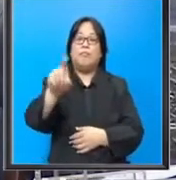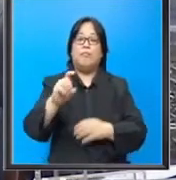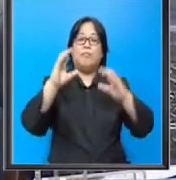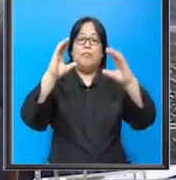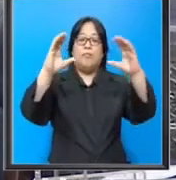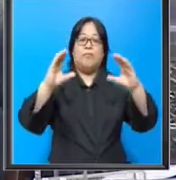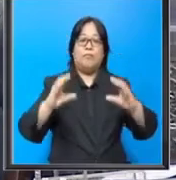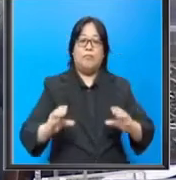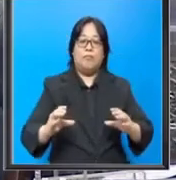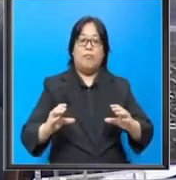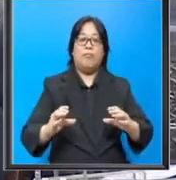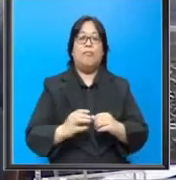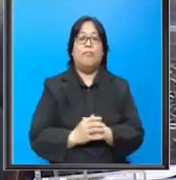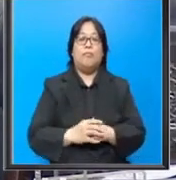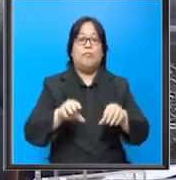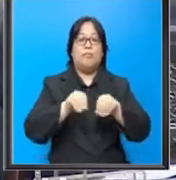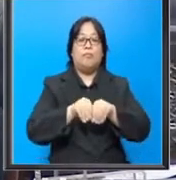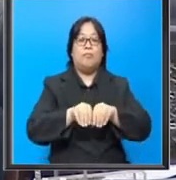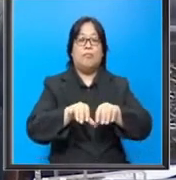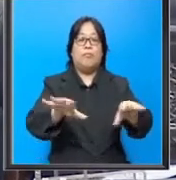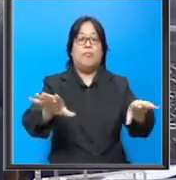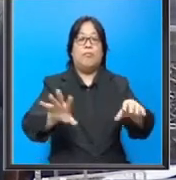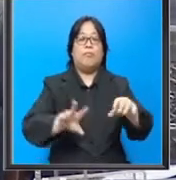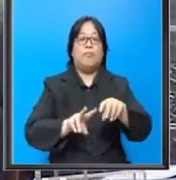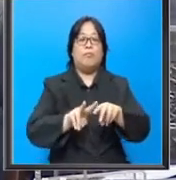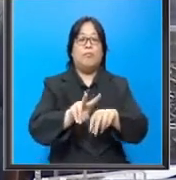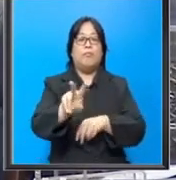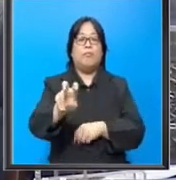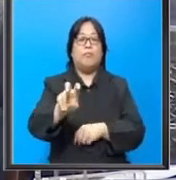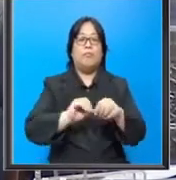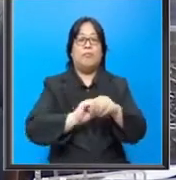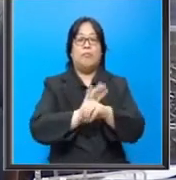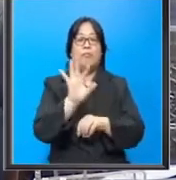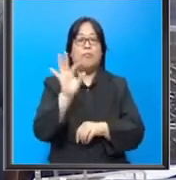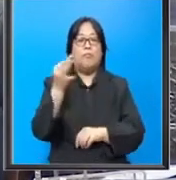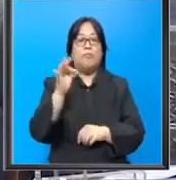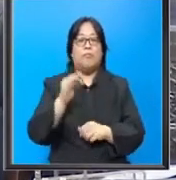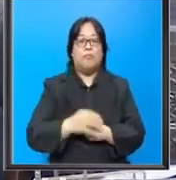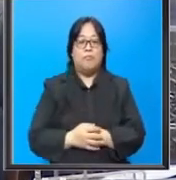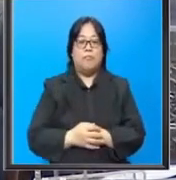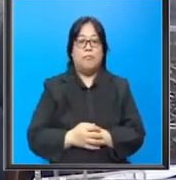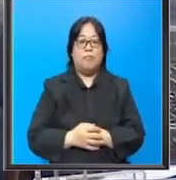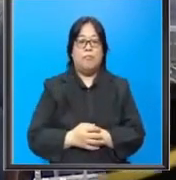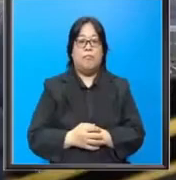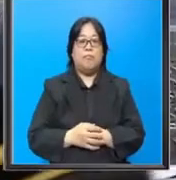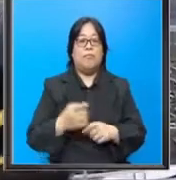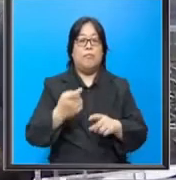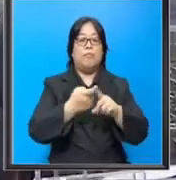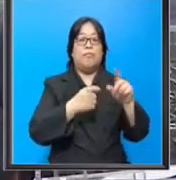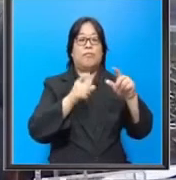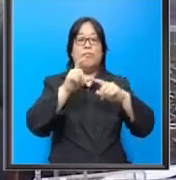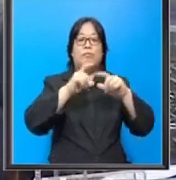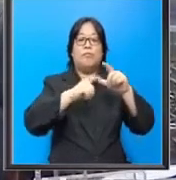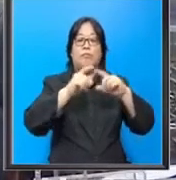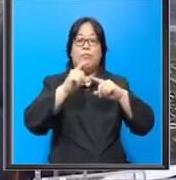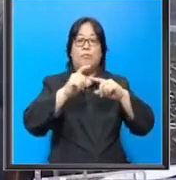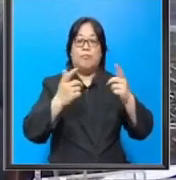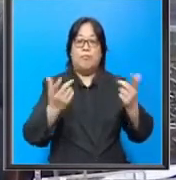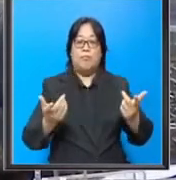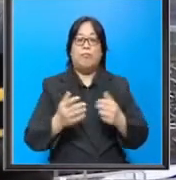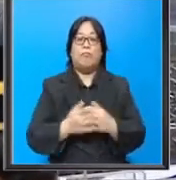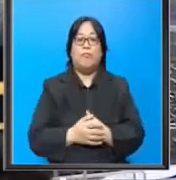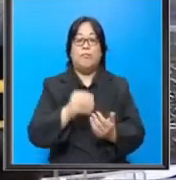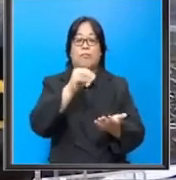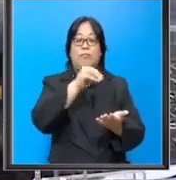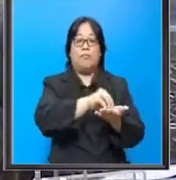langkah-langkah pencegahan penyebaran wabah khabib 19 yang diambil oleh dibikin help Hai